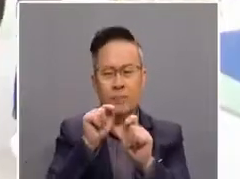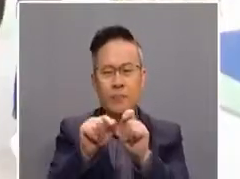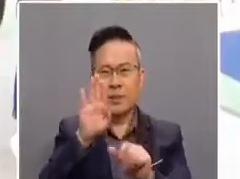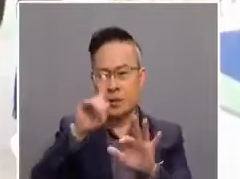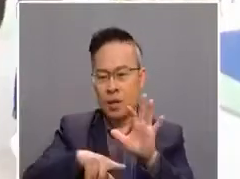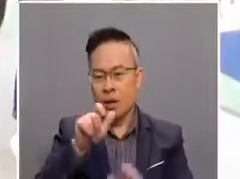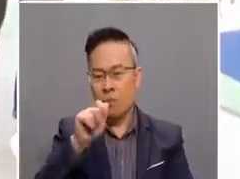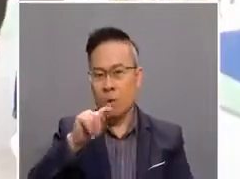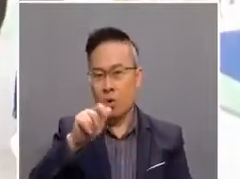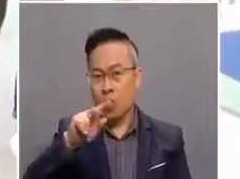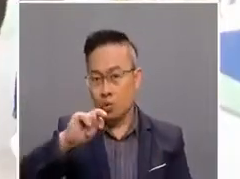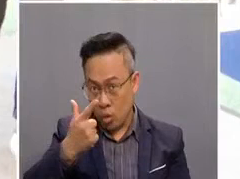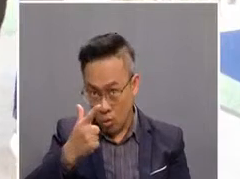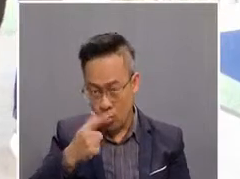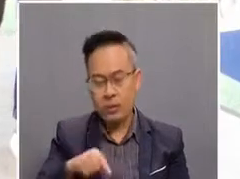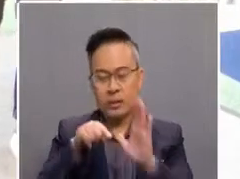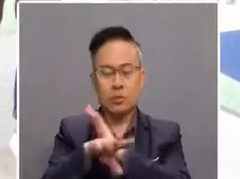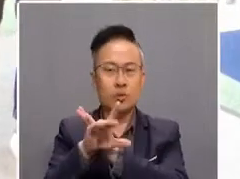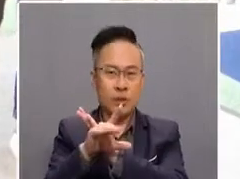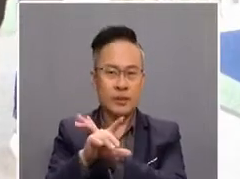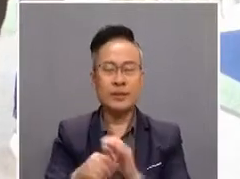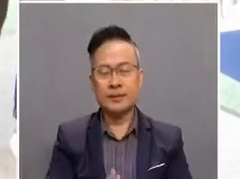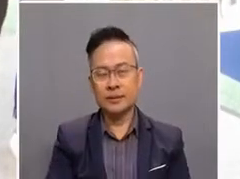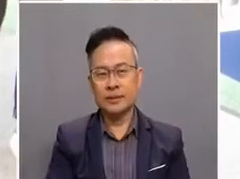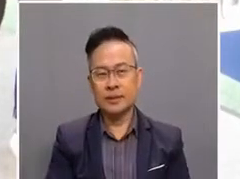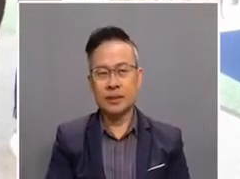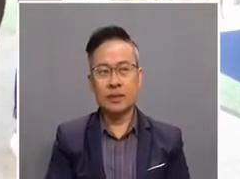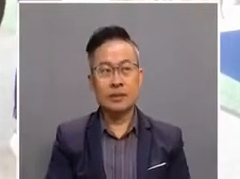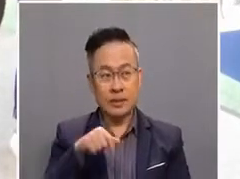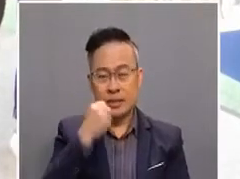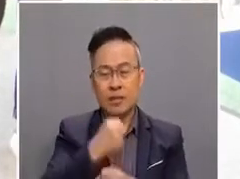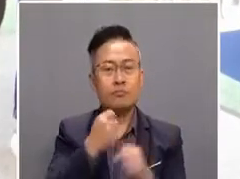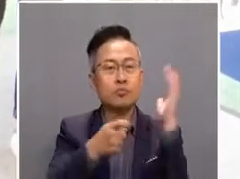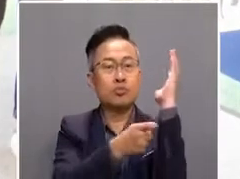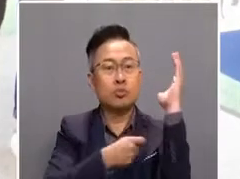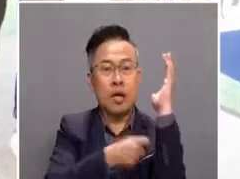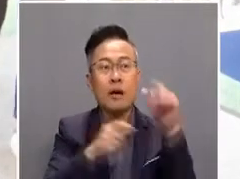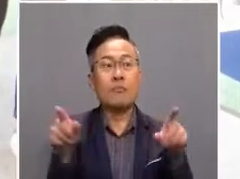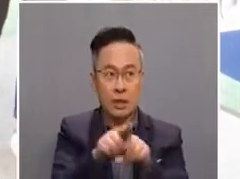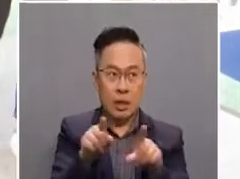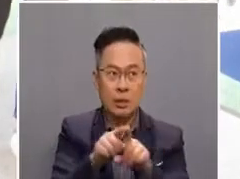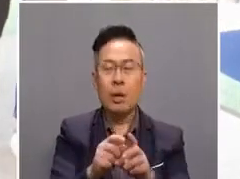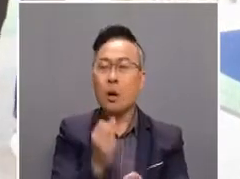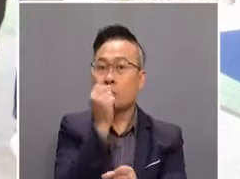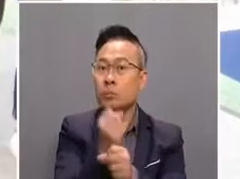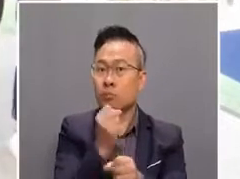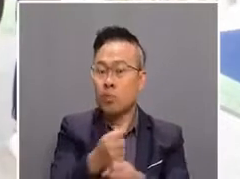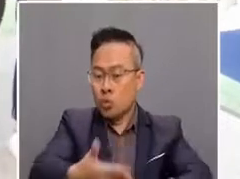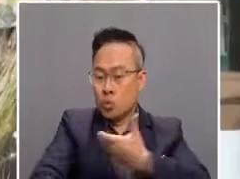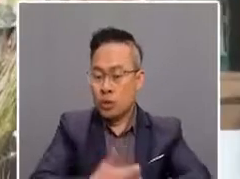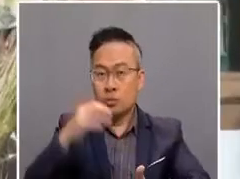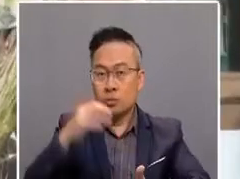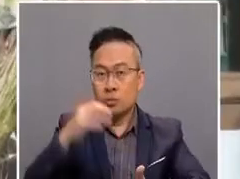ะครับว่าสหกรณ์สวนยางนะครับอำเภอบ่อทองเนี่ยเขามีโมเดลธุรกิจอันใหม่ที่ร่วมกับธ